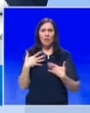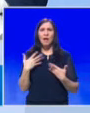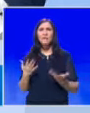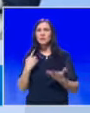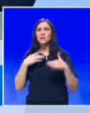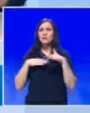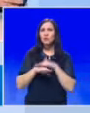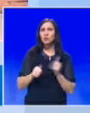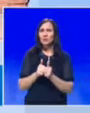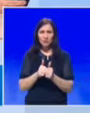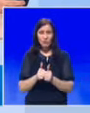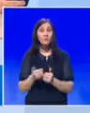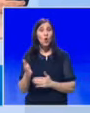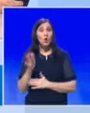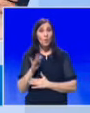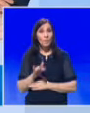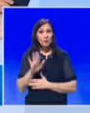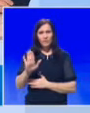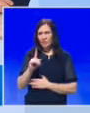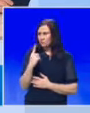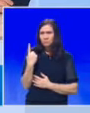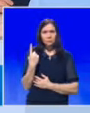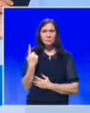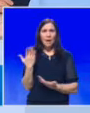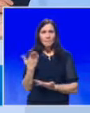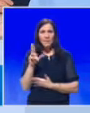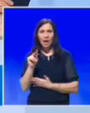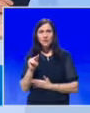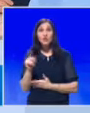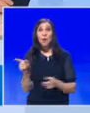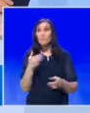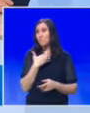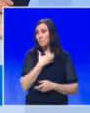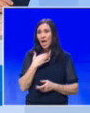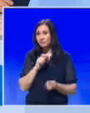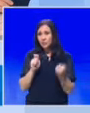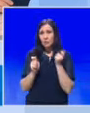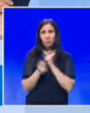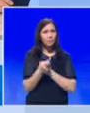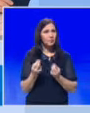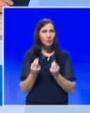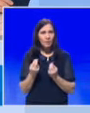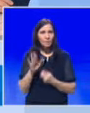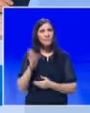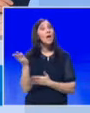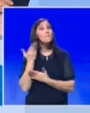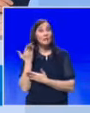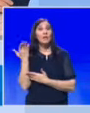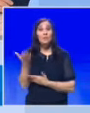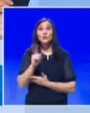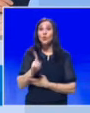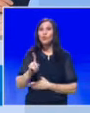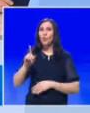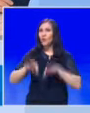това беше употребено. Обаче, вие самите казахте, че Пеевски се е променил за добро. Вие бяхте тези,